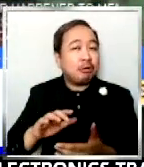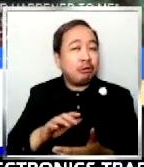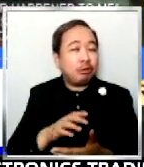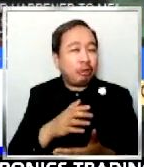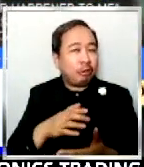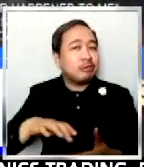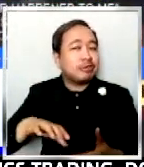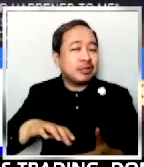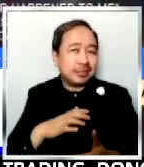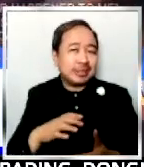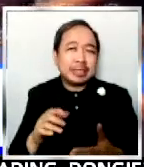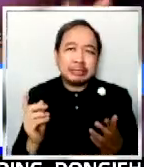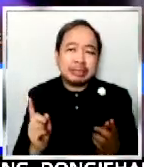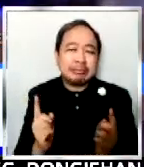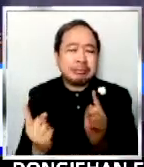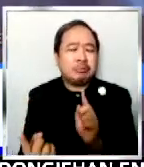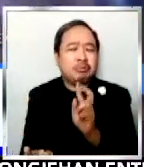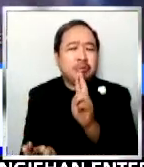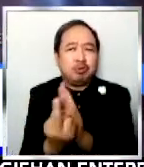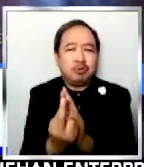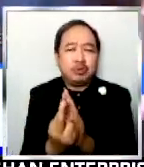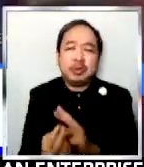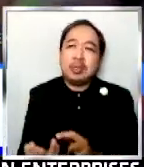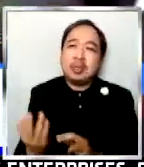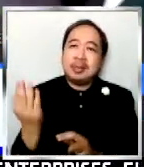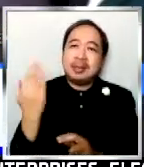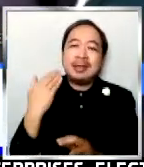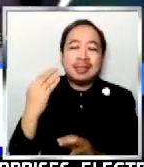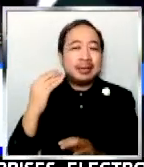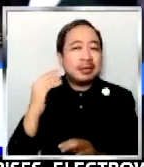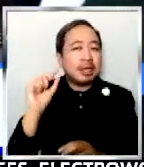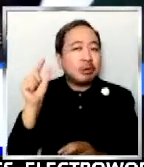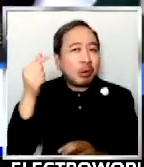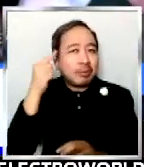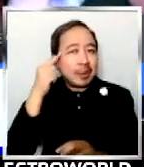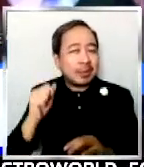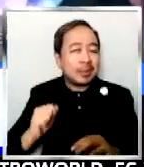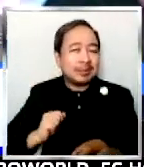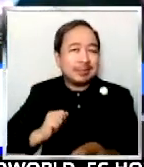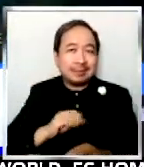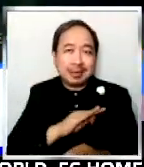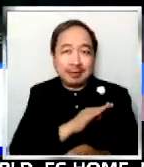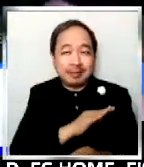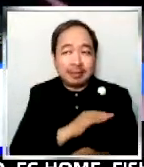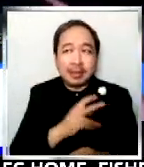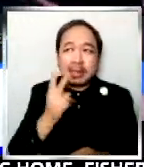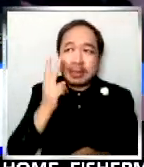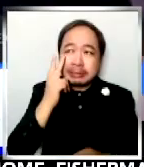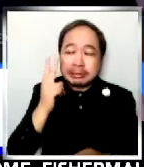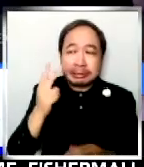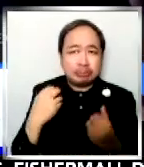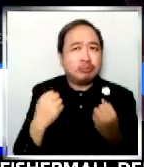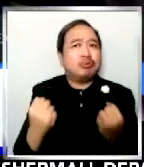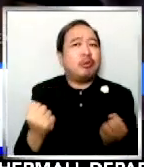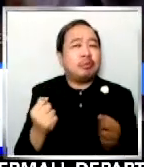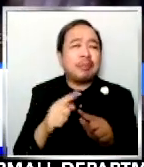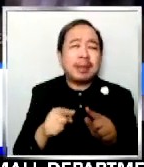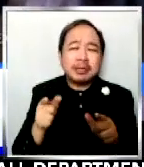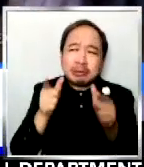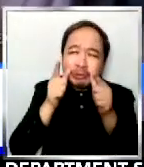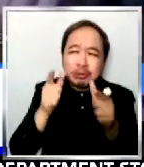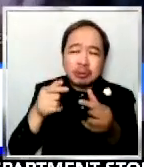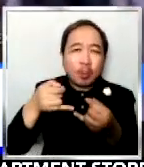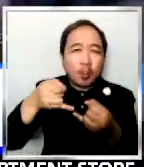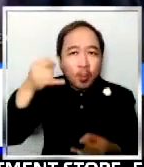miyembro ng kanyang gabinete. Masigla kahit kapansin-pansing bahagyang pumayat ang dating Pangulo. Siya na mismo